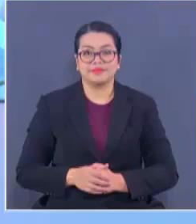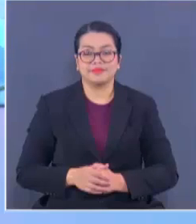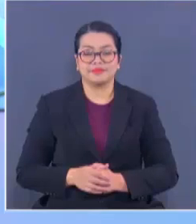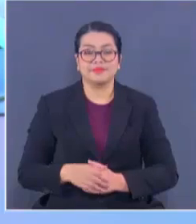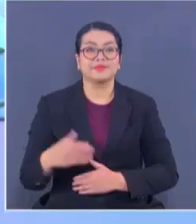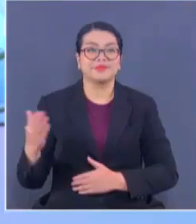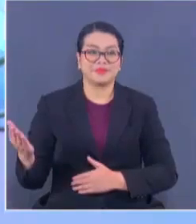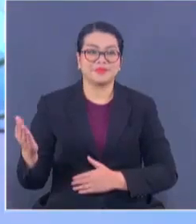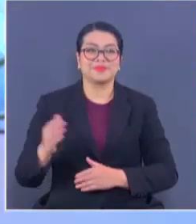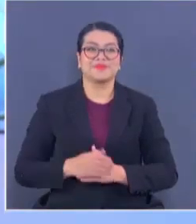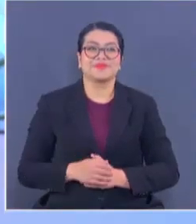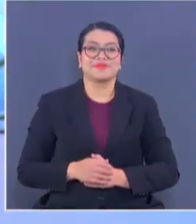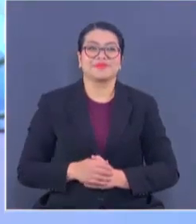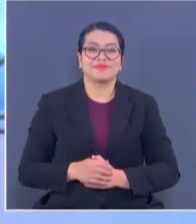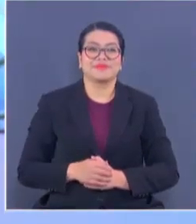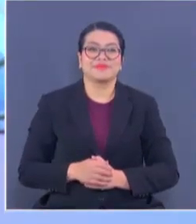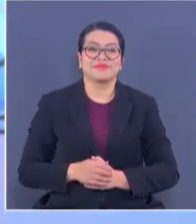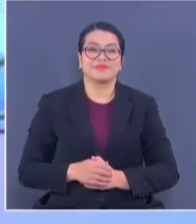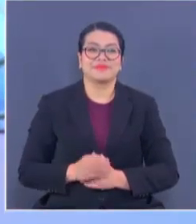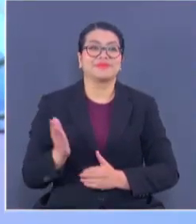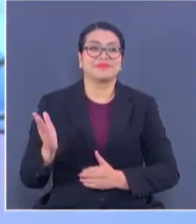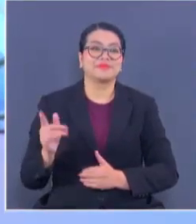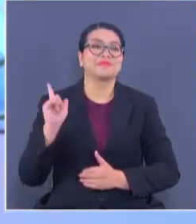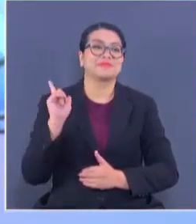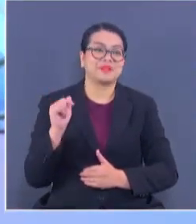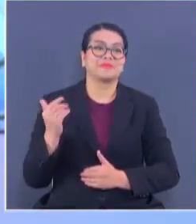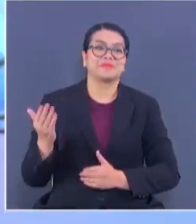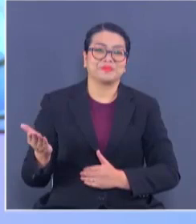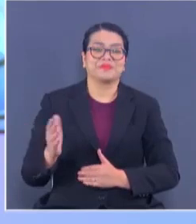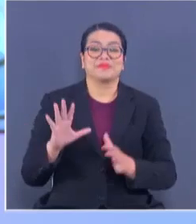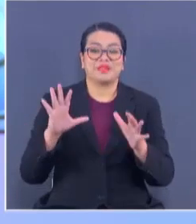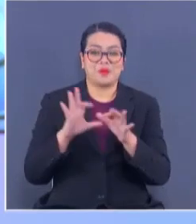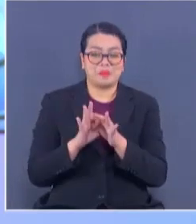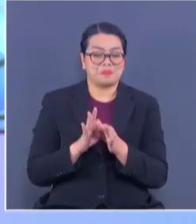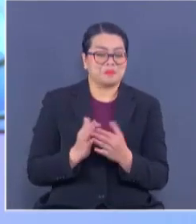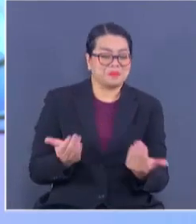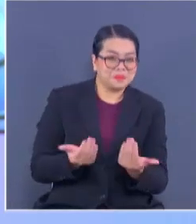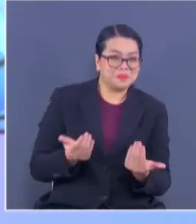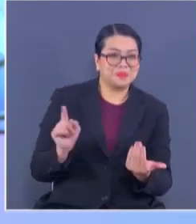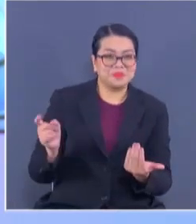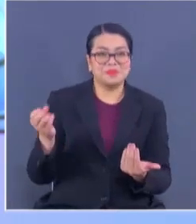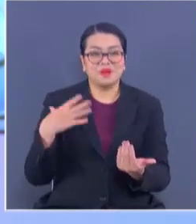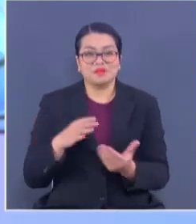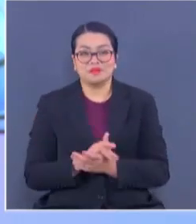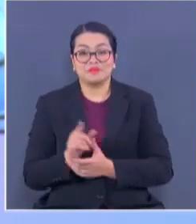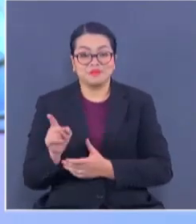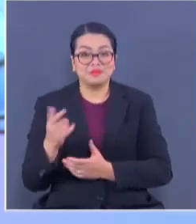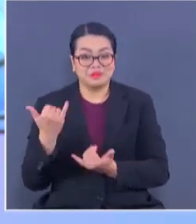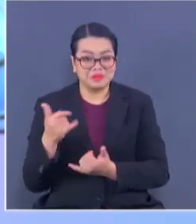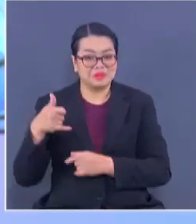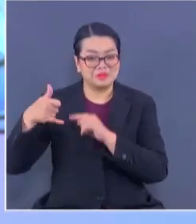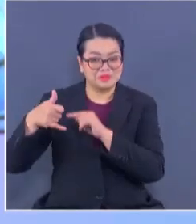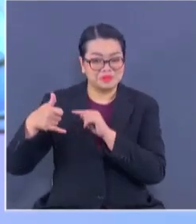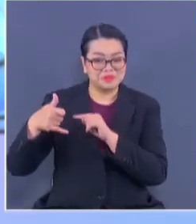มาต่อกันที่อีกหนึ่งนางเอกสาวแพทิเซียกูดนะคะที่ได้ออกมายืนยันเรื่องทายาทแล้วค่ะแล้วแฟนแซวว่าช่วงนี้คุณส